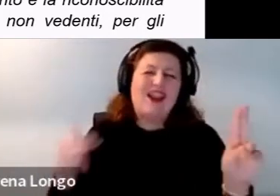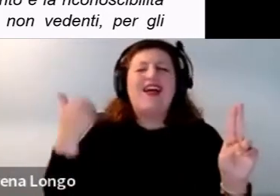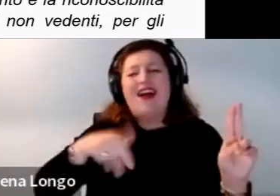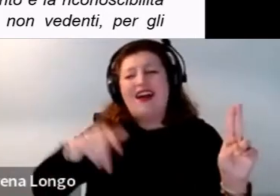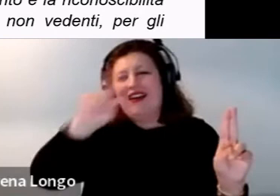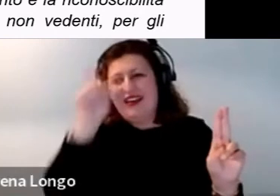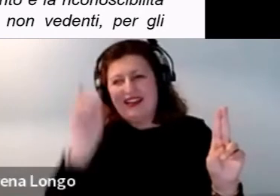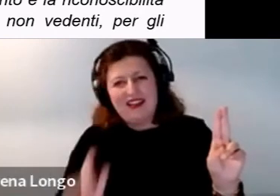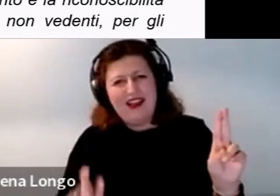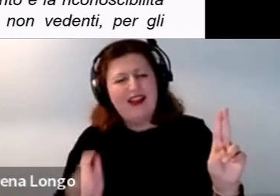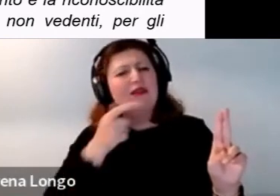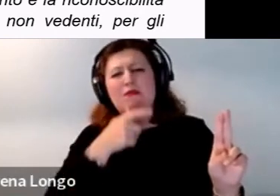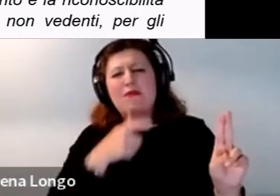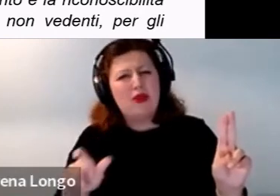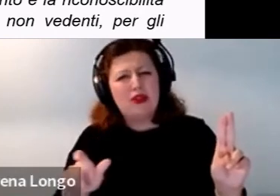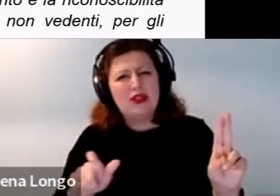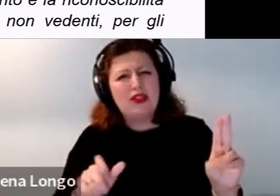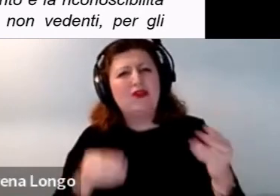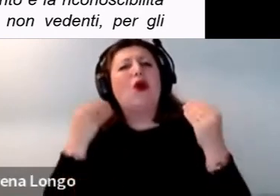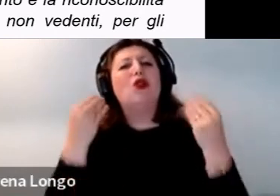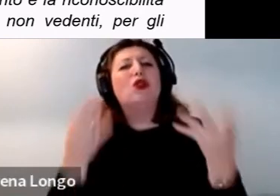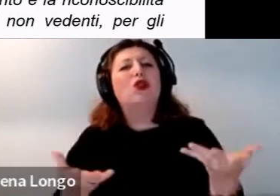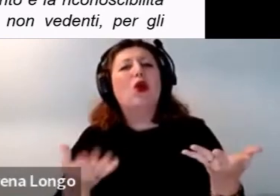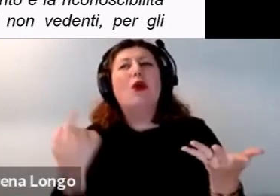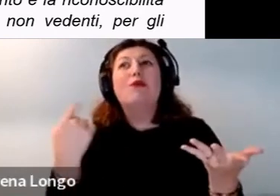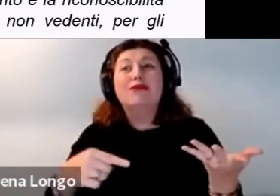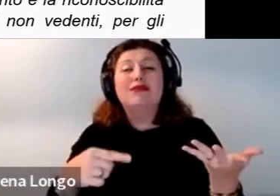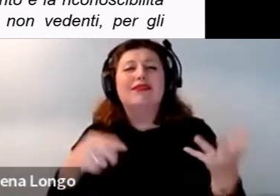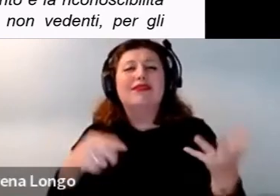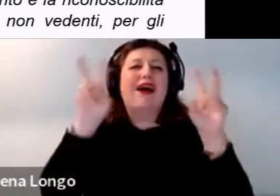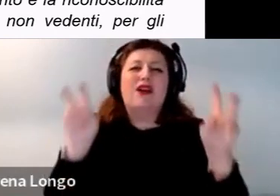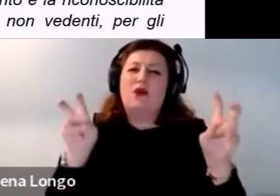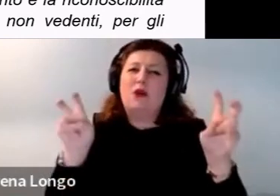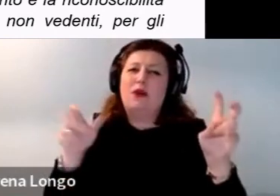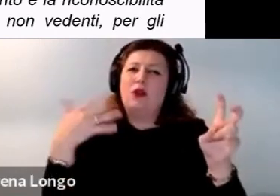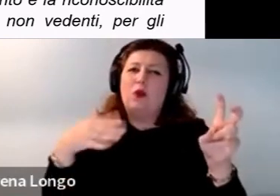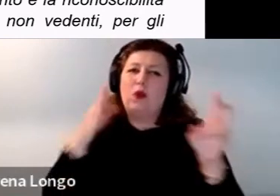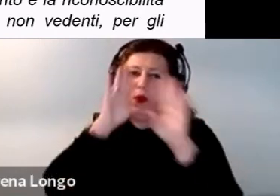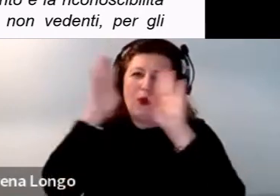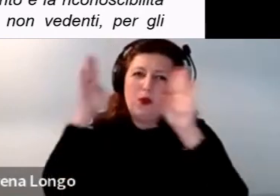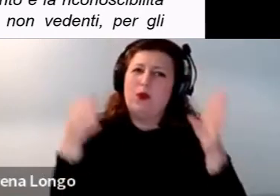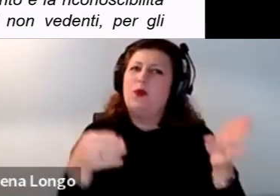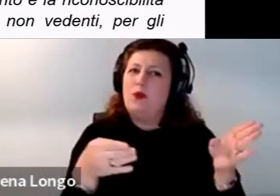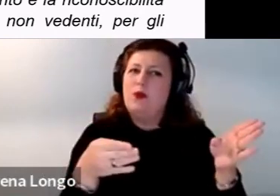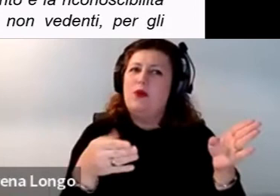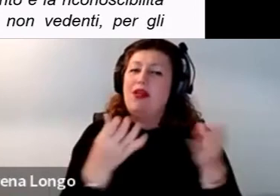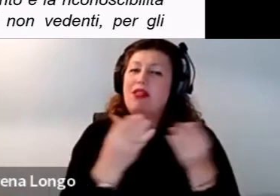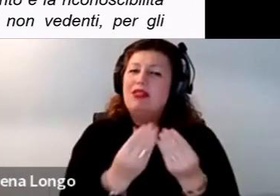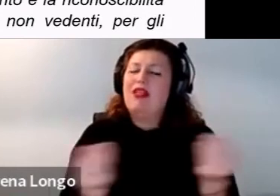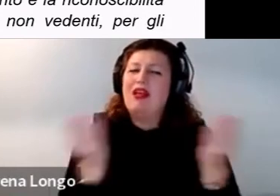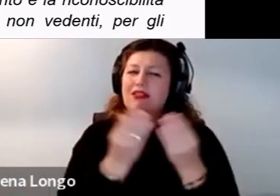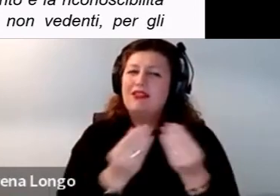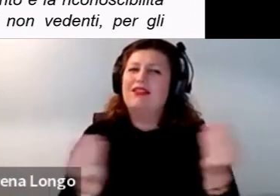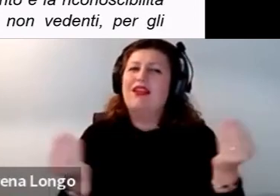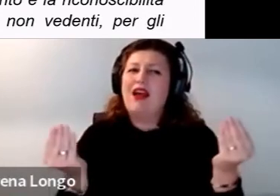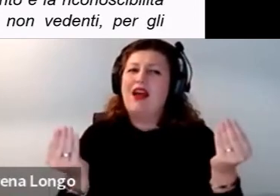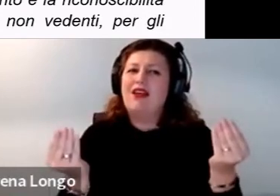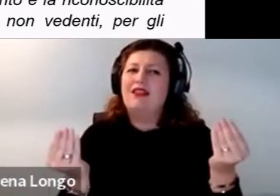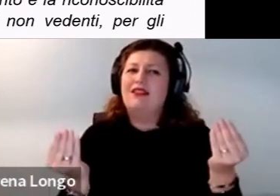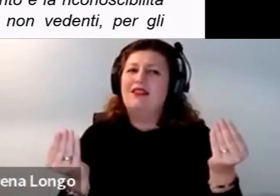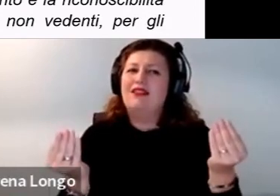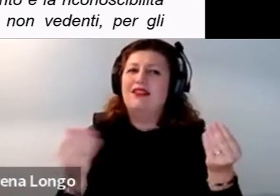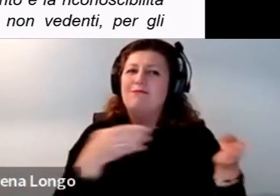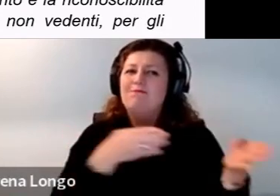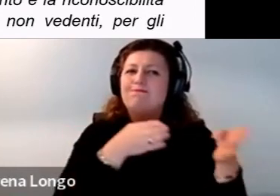italiano, sempre per evidenziare che è un tema molto attenzionato e su cui ci sono tutta una serie di